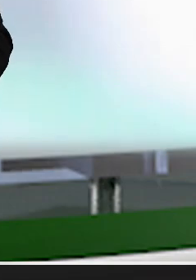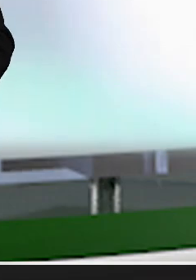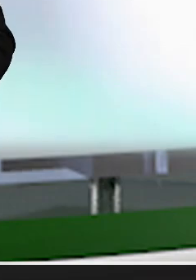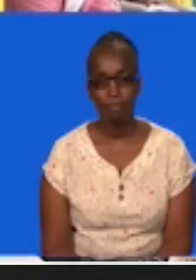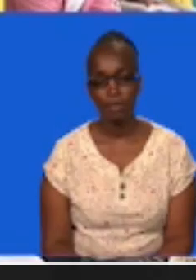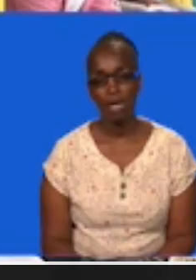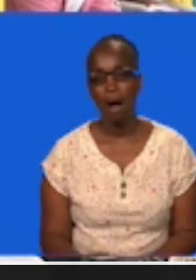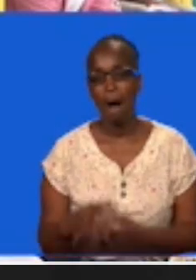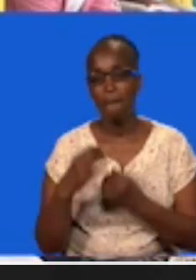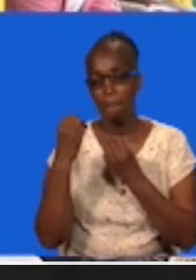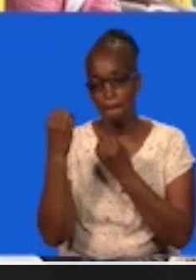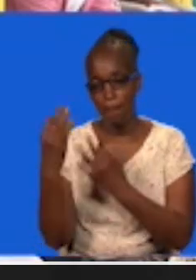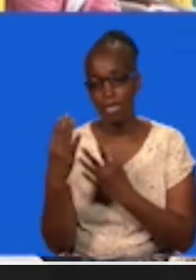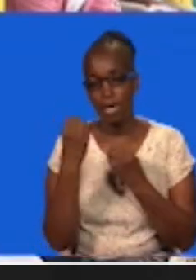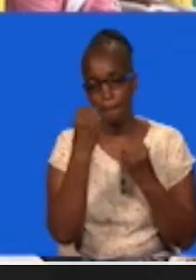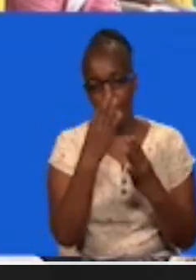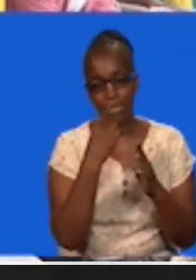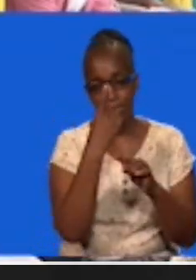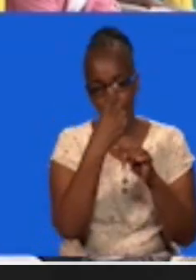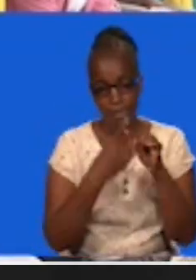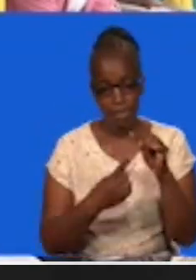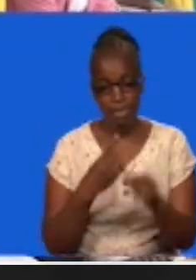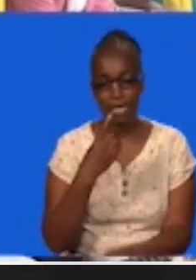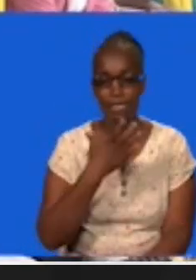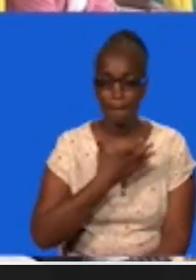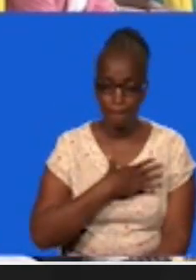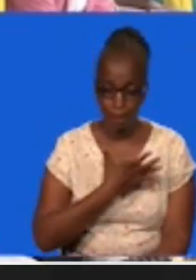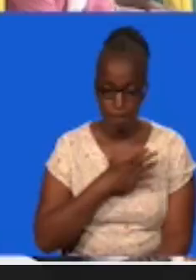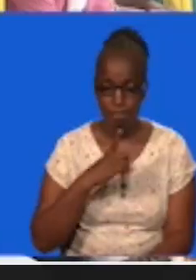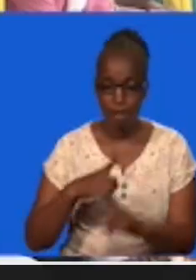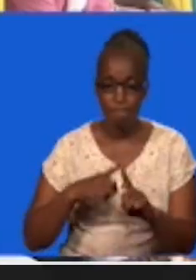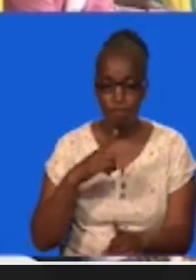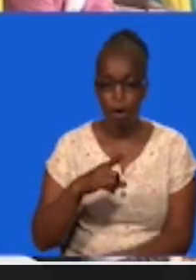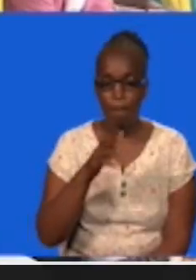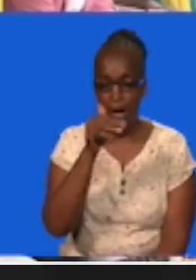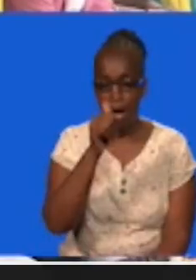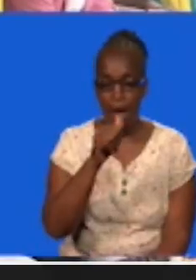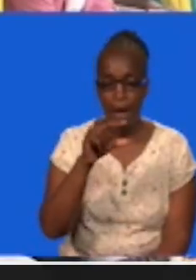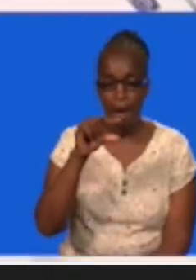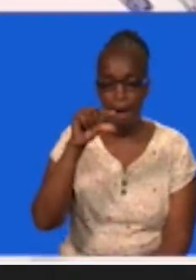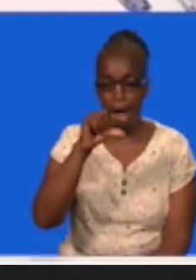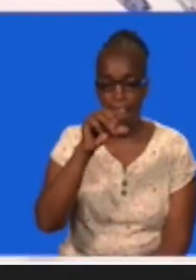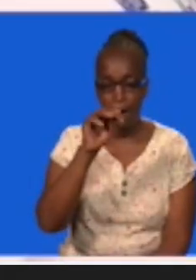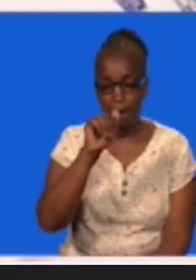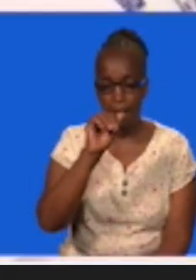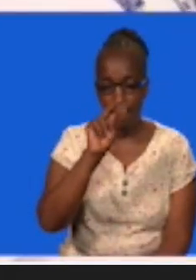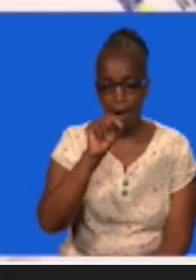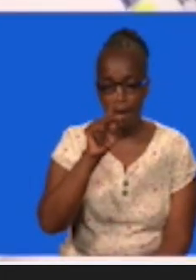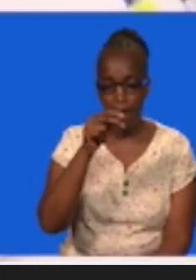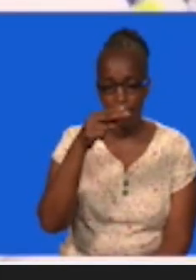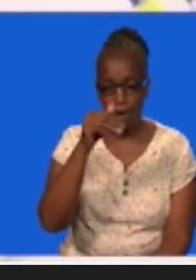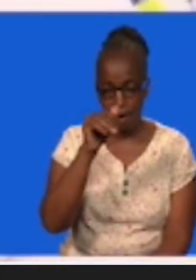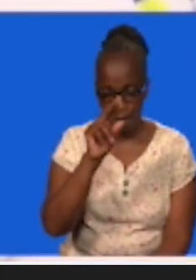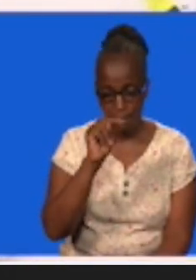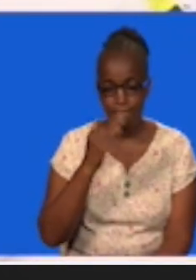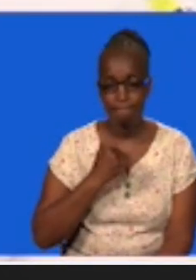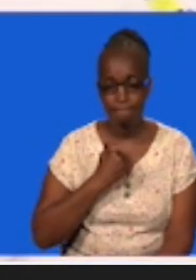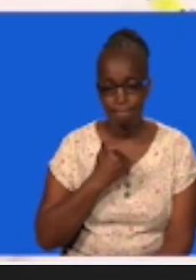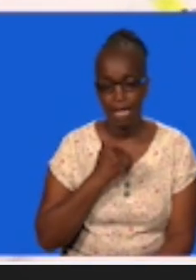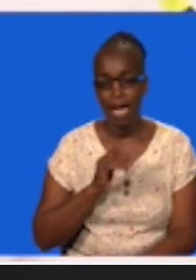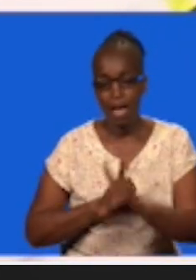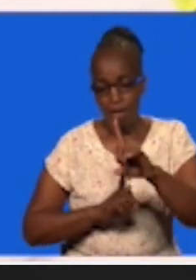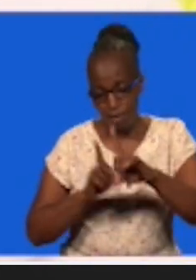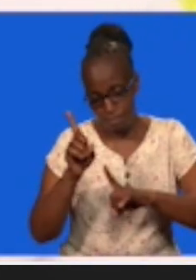anatuarifu. Kwa miaka mingi wakazi wa maeneo ya Ngaka na viunga vyake wamekuwa wakilazimika kusafiri kwa zaidi